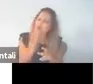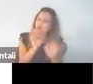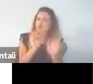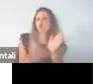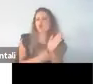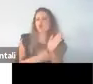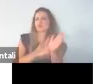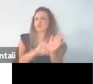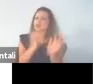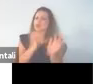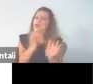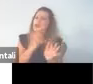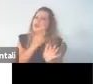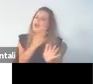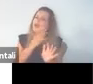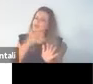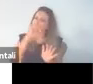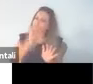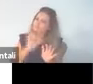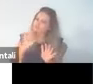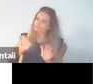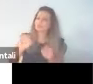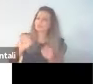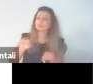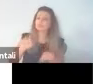της Σουηδίας όμως.